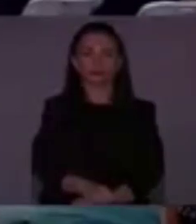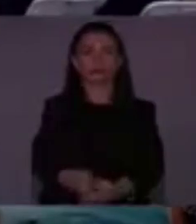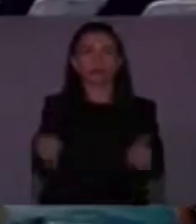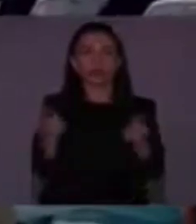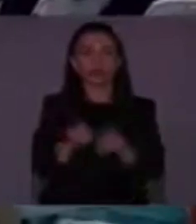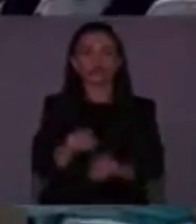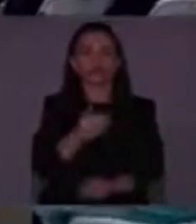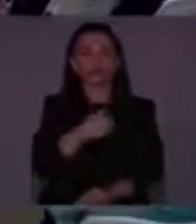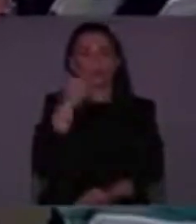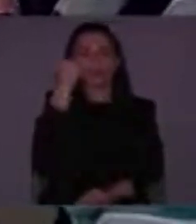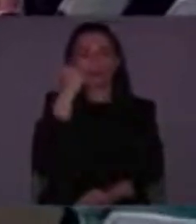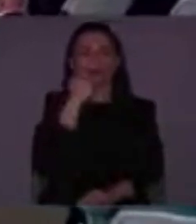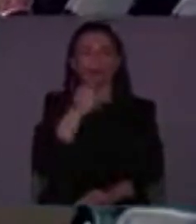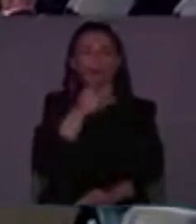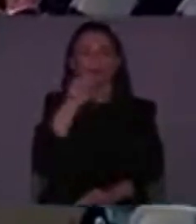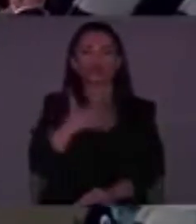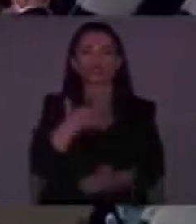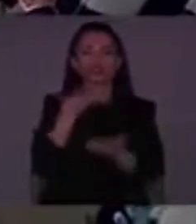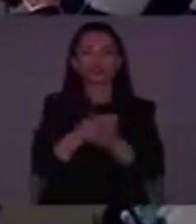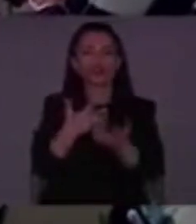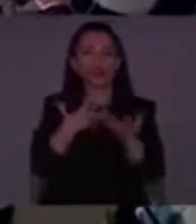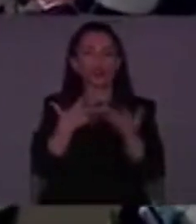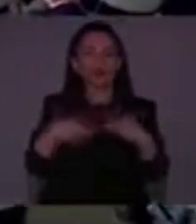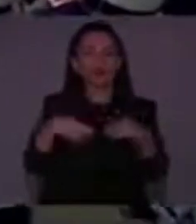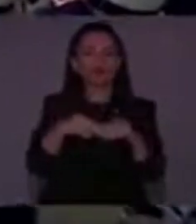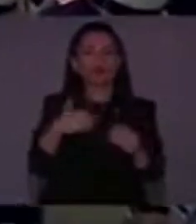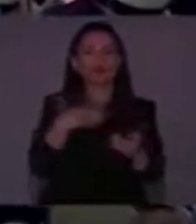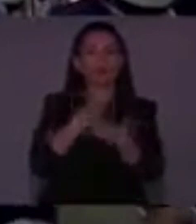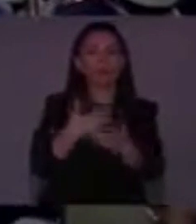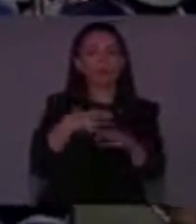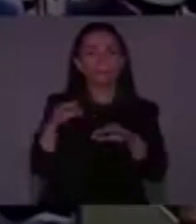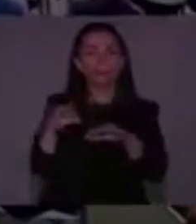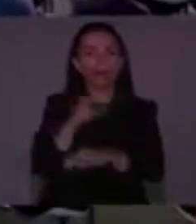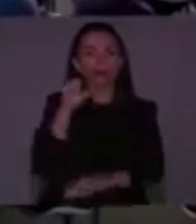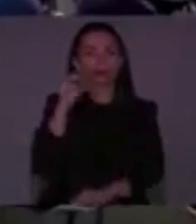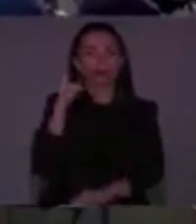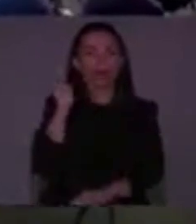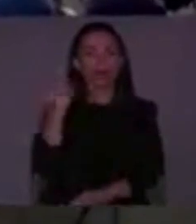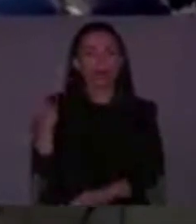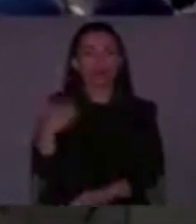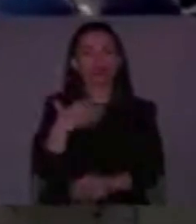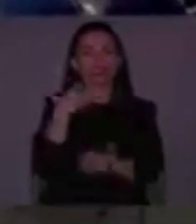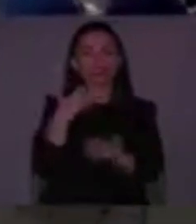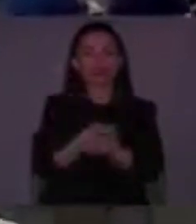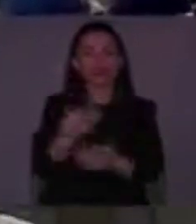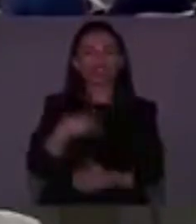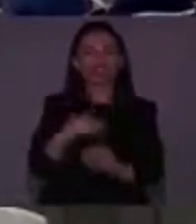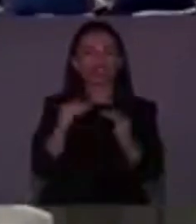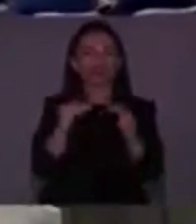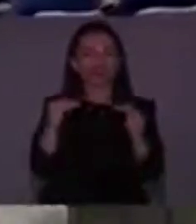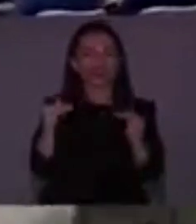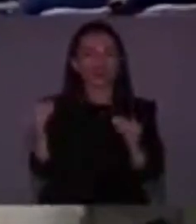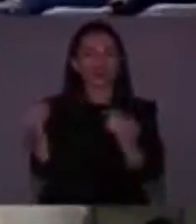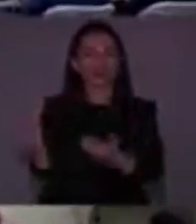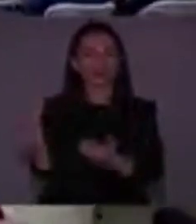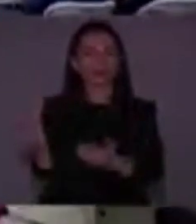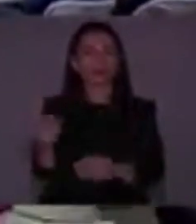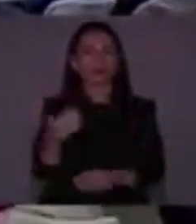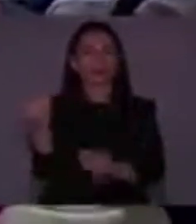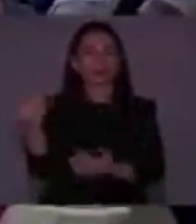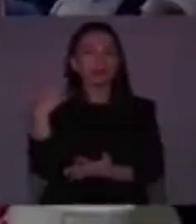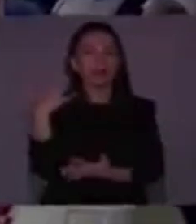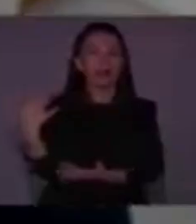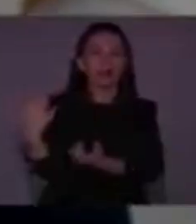ასევე მინდა მადლობა გადაუხადო ჩემს ოჯახს, ჩემს მეუღლეს ანუკას, ჩემს შვილებს, რადგან